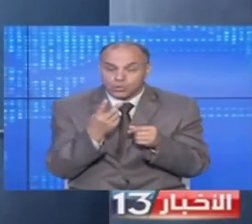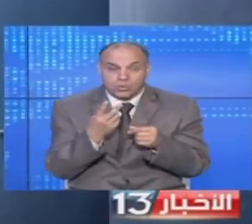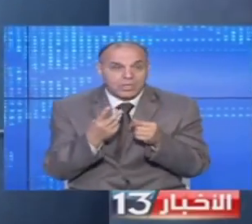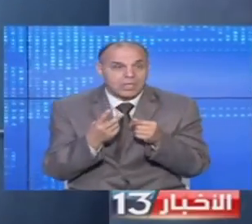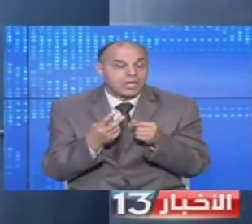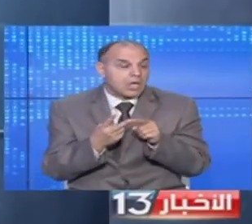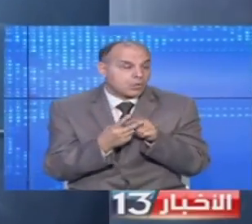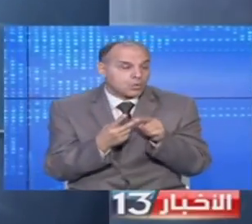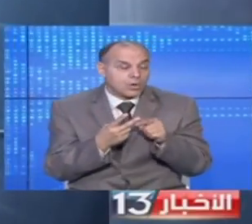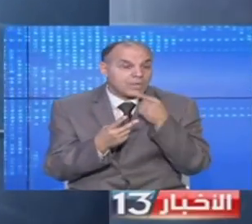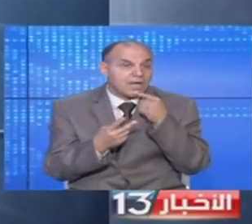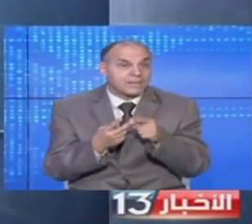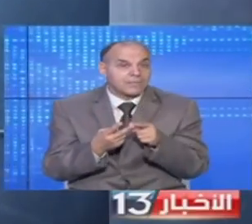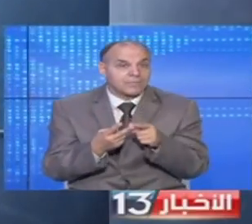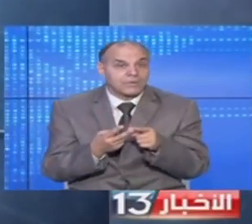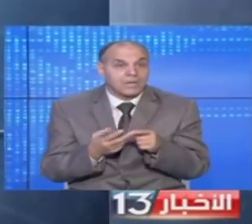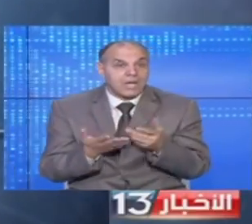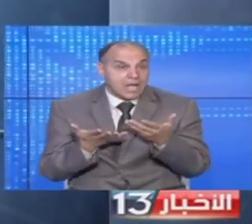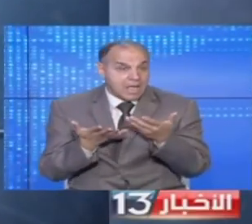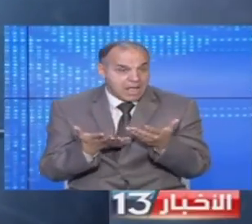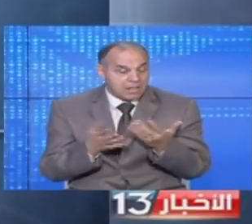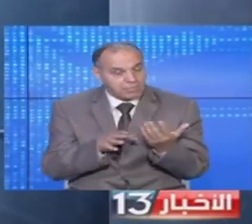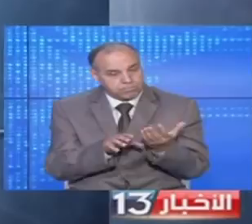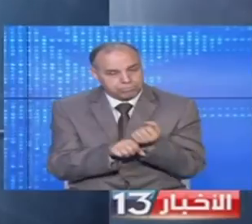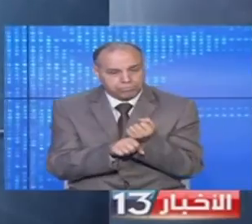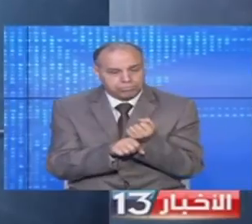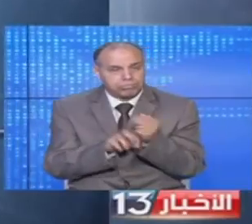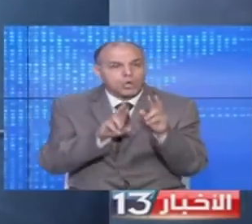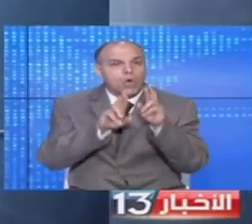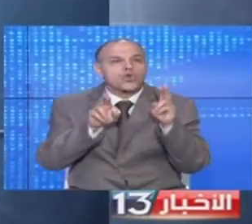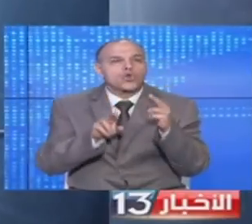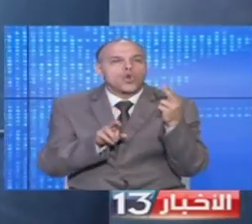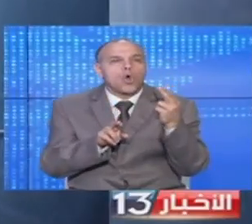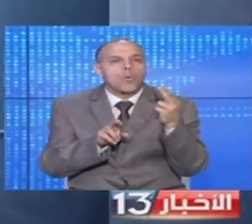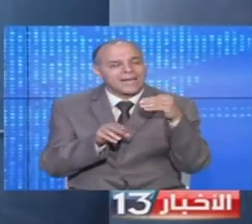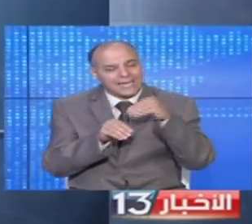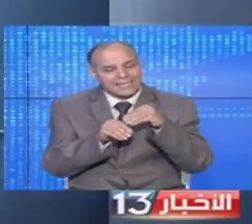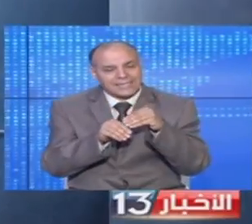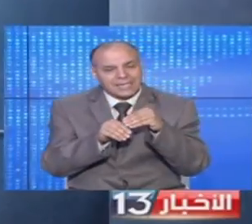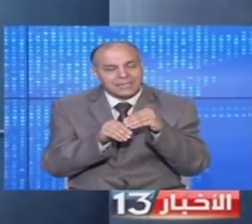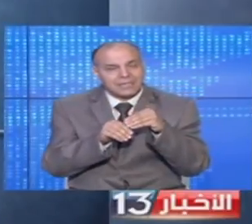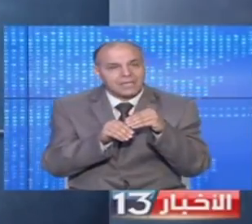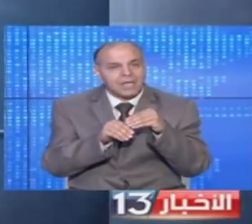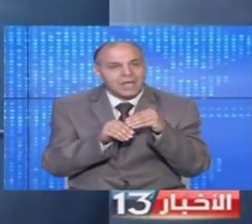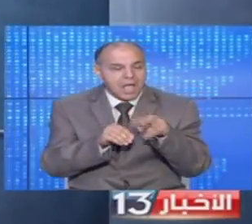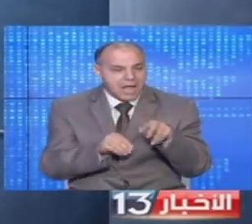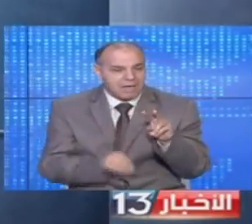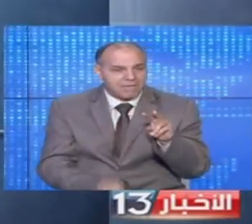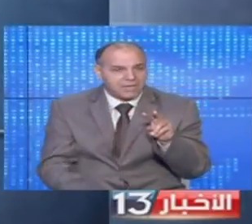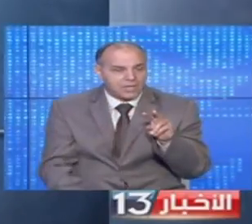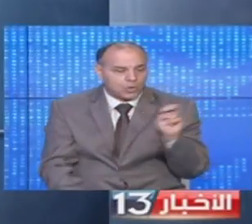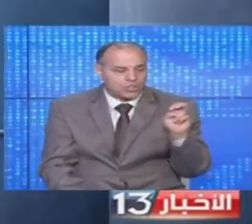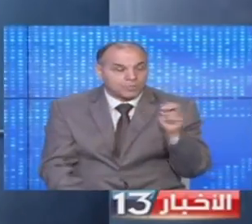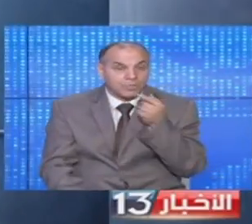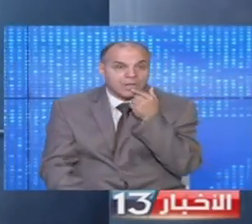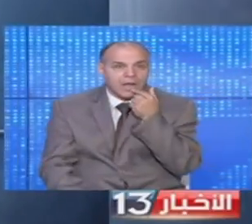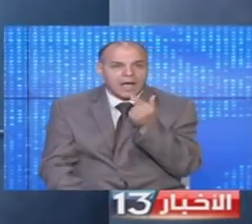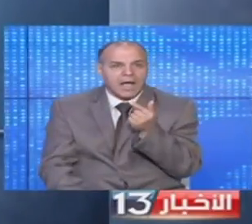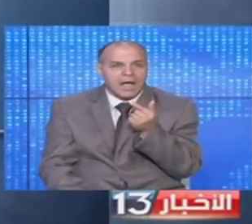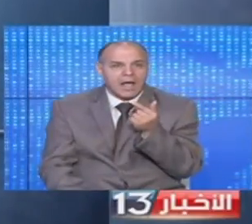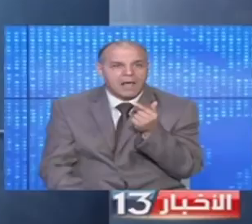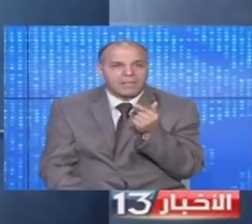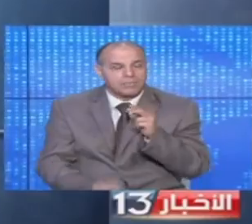من غرام وروبرت ويصون فاز بجائزه نوبل للاقتصاد لعام الفين وعشرين ل